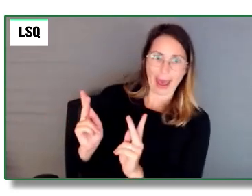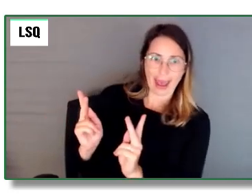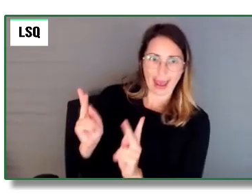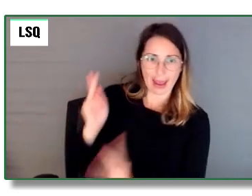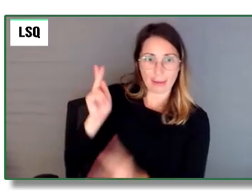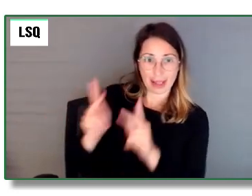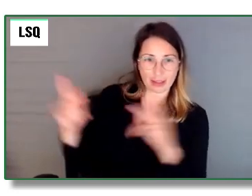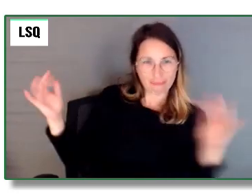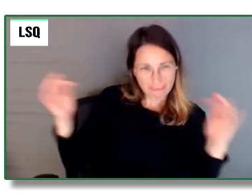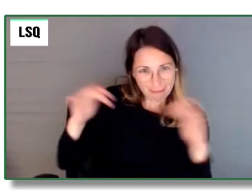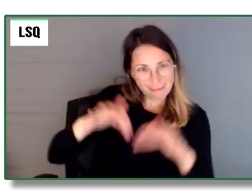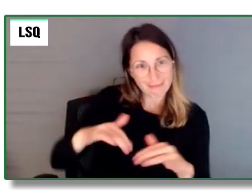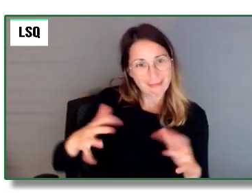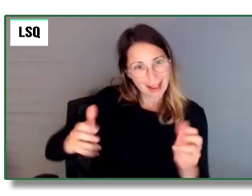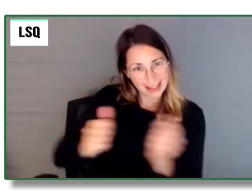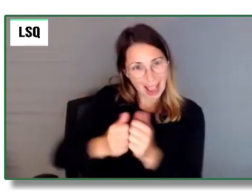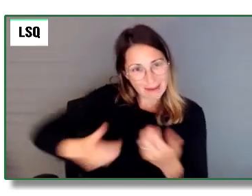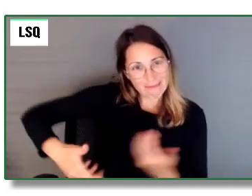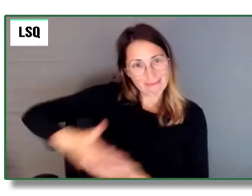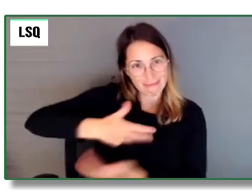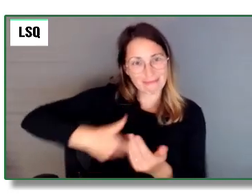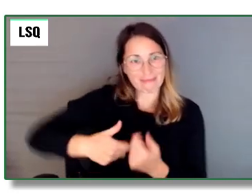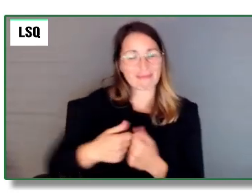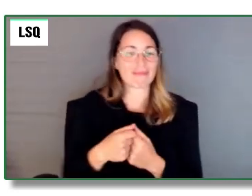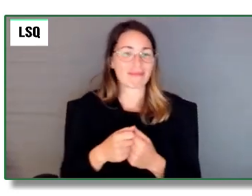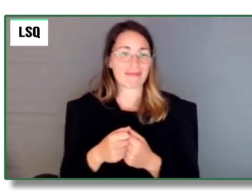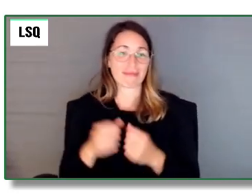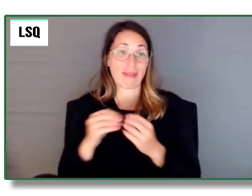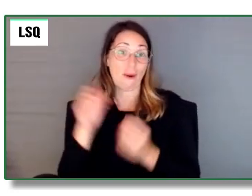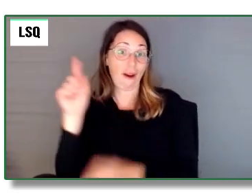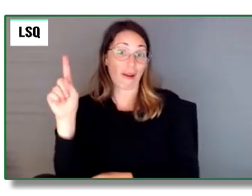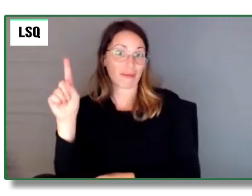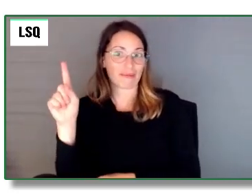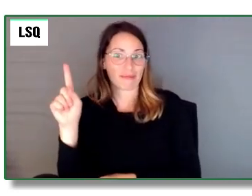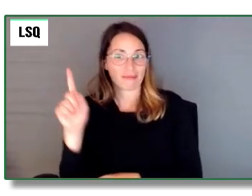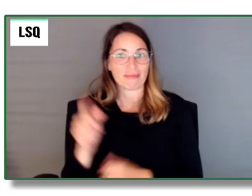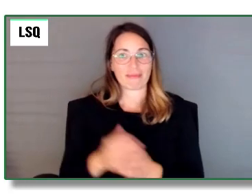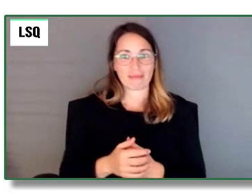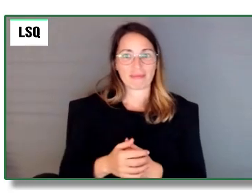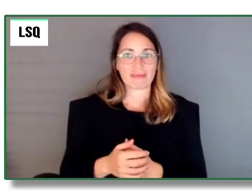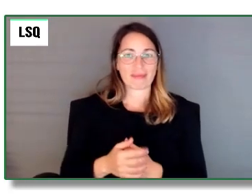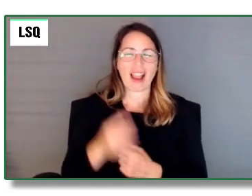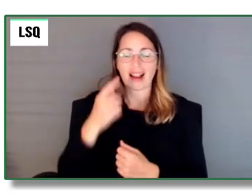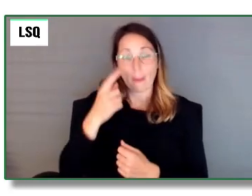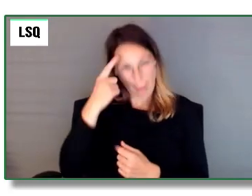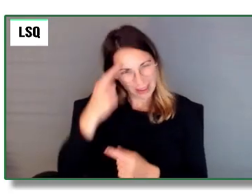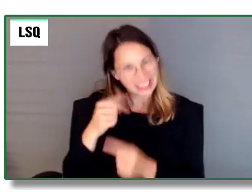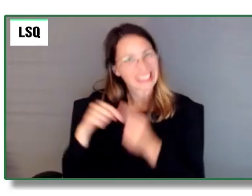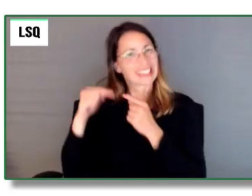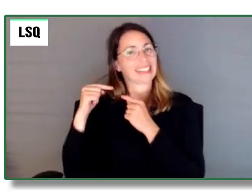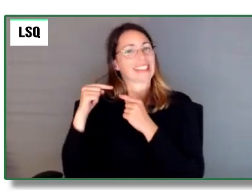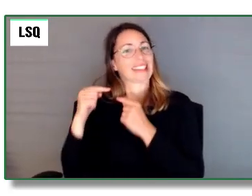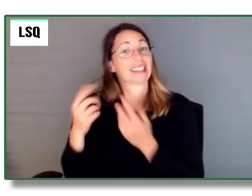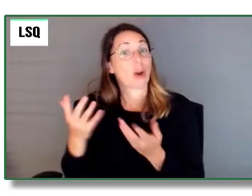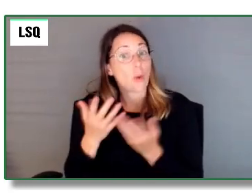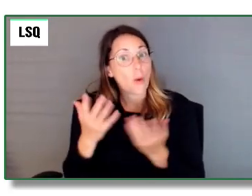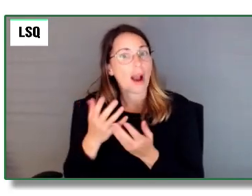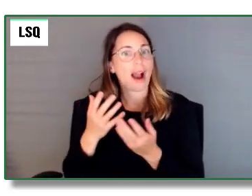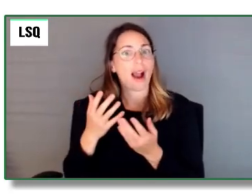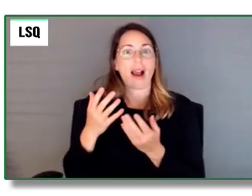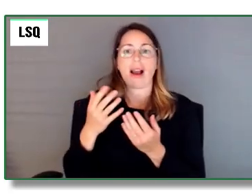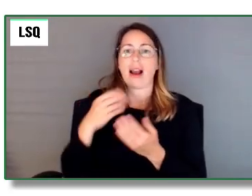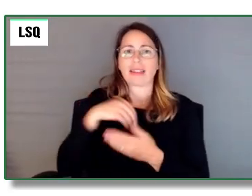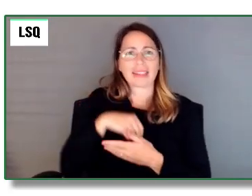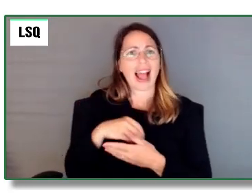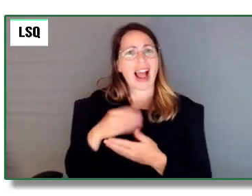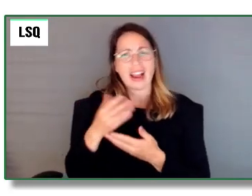choses ensemble. Et numéro 1, alors cela me ramène à ce qui était au cœur même du message de